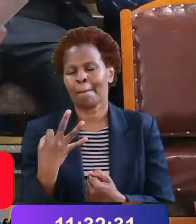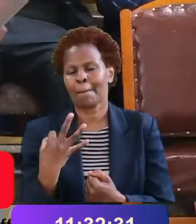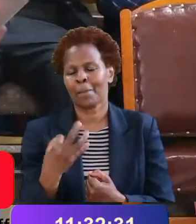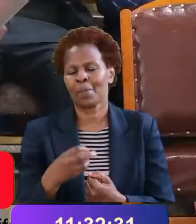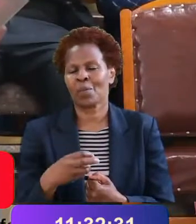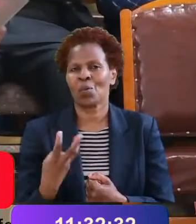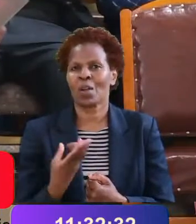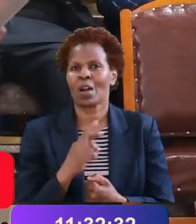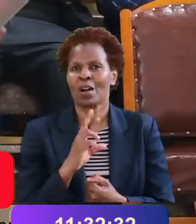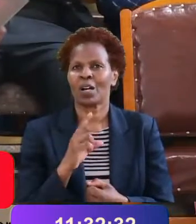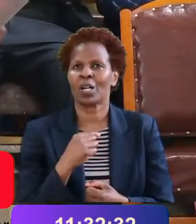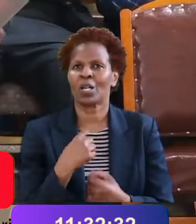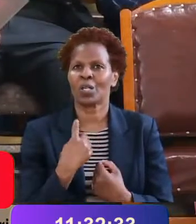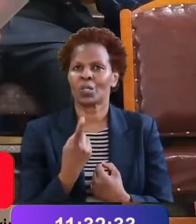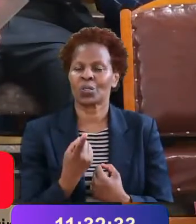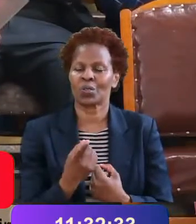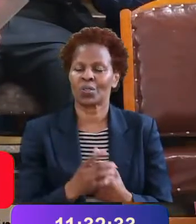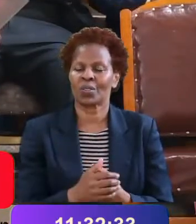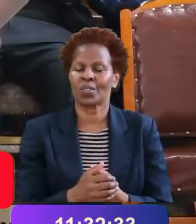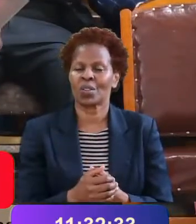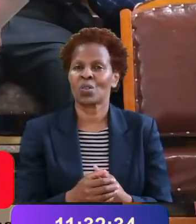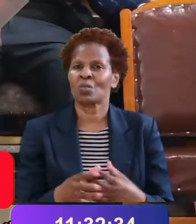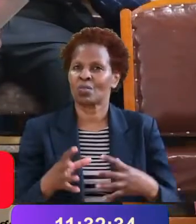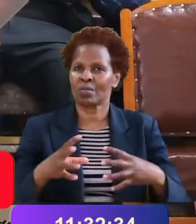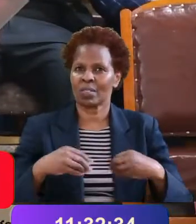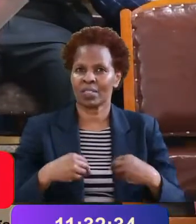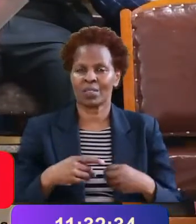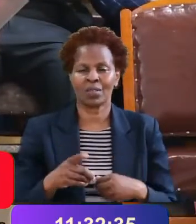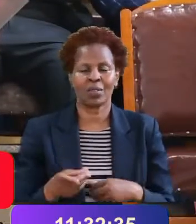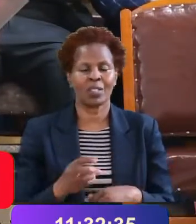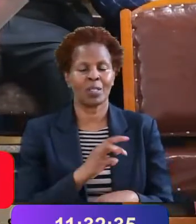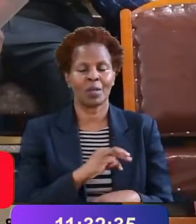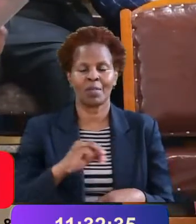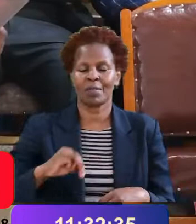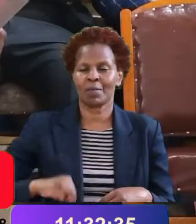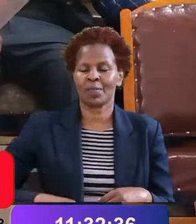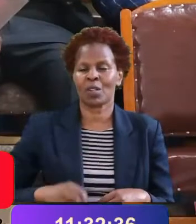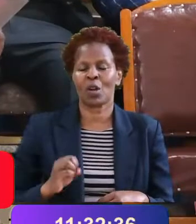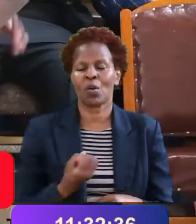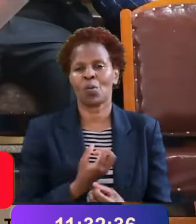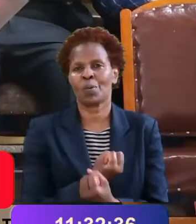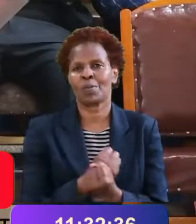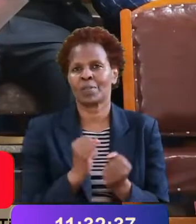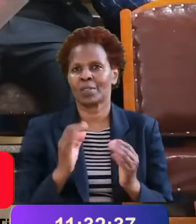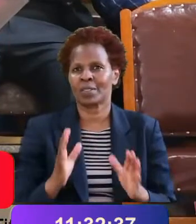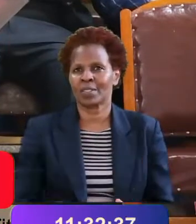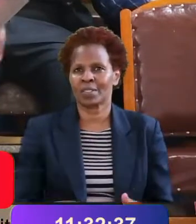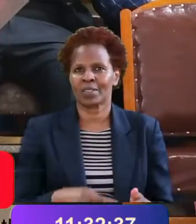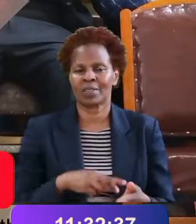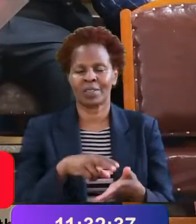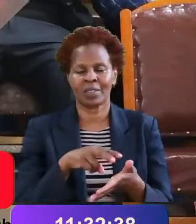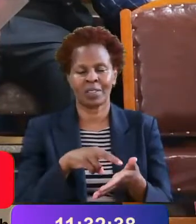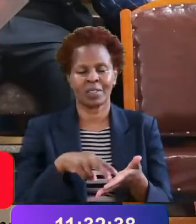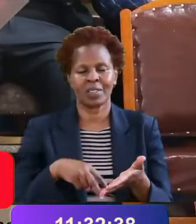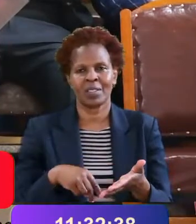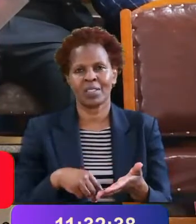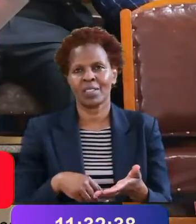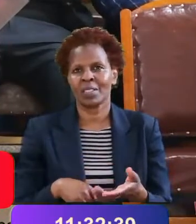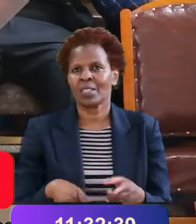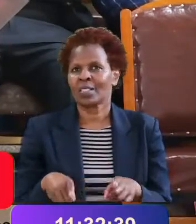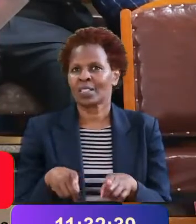tunaambiwa kujitoa ama kumupokea huyu mwokozi wetu. Tukisoma pia kutoka kwa